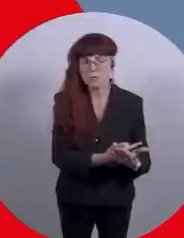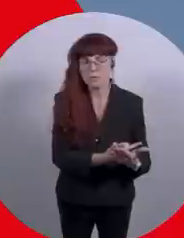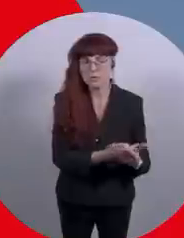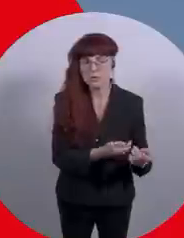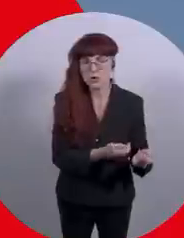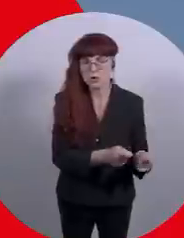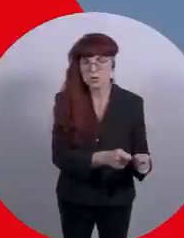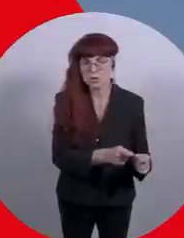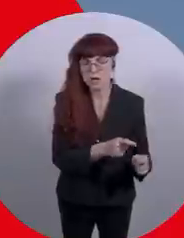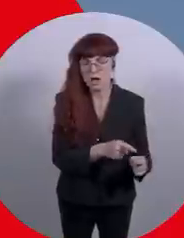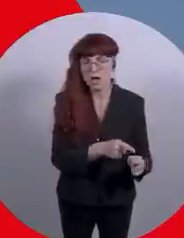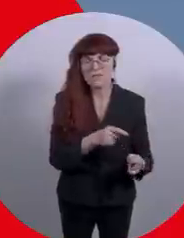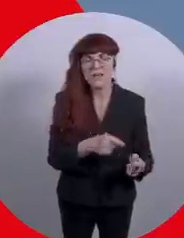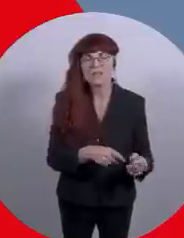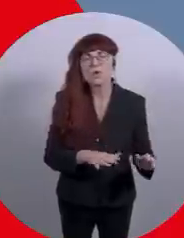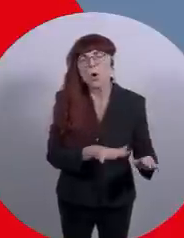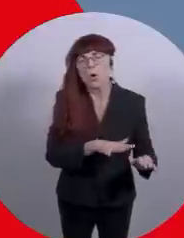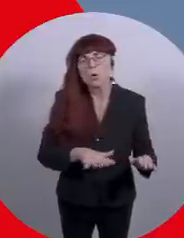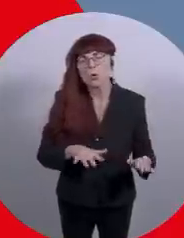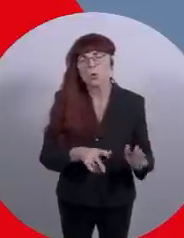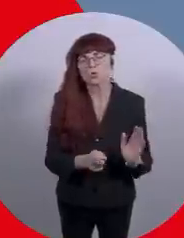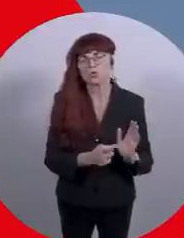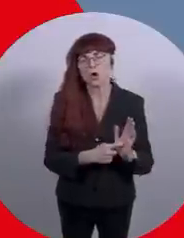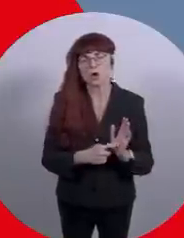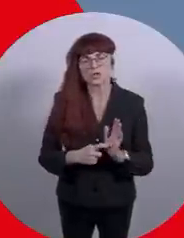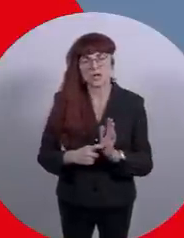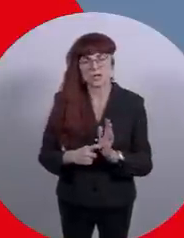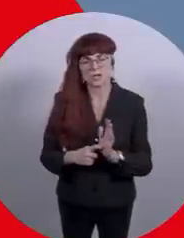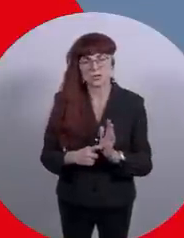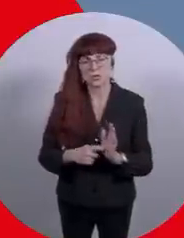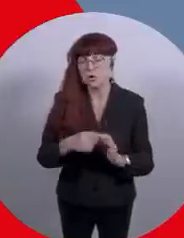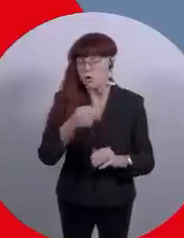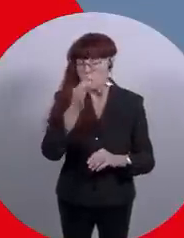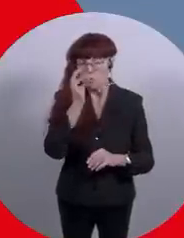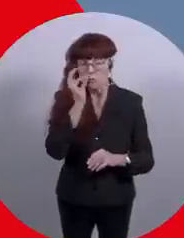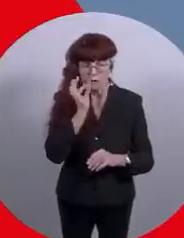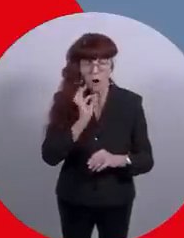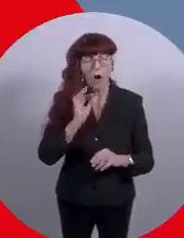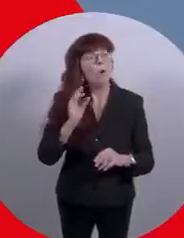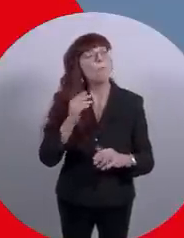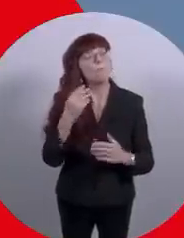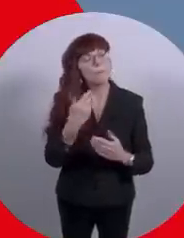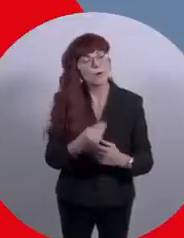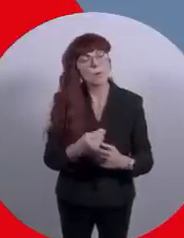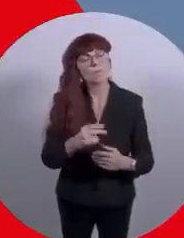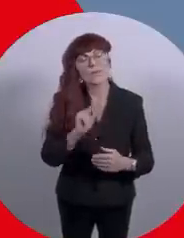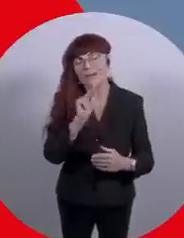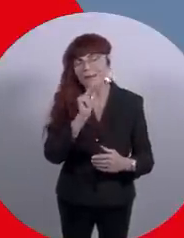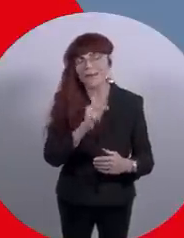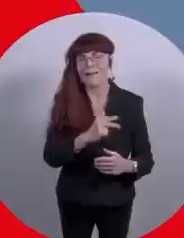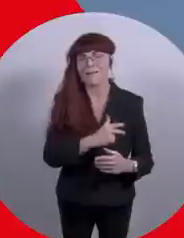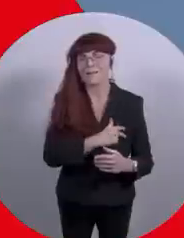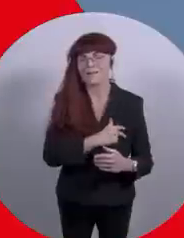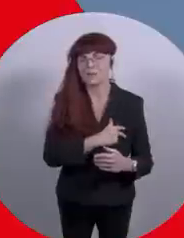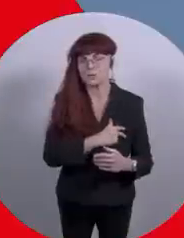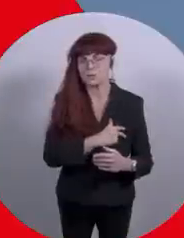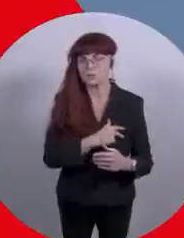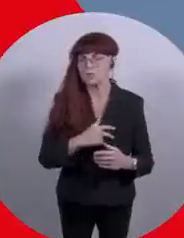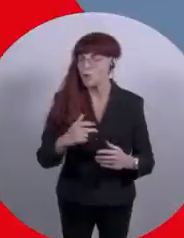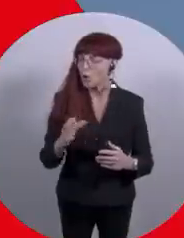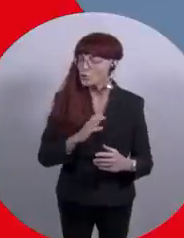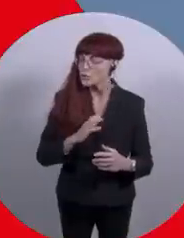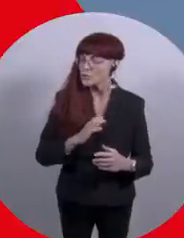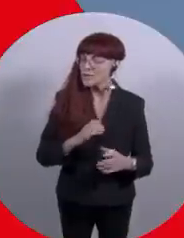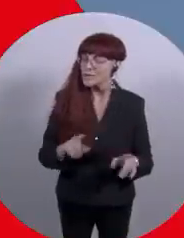eine der Grundvoraussetzungen um Frauen eine realistische Chance zu bieten dorthin zu kommen dass die